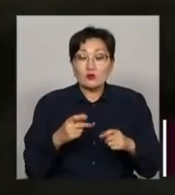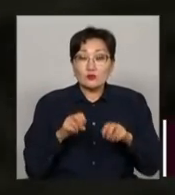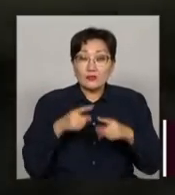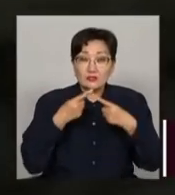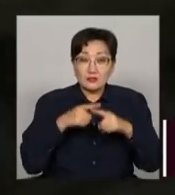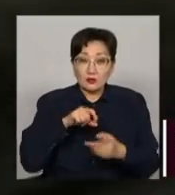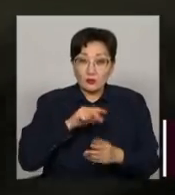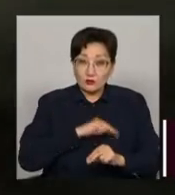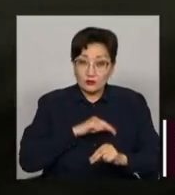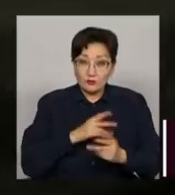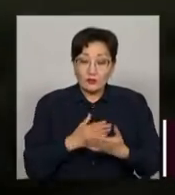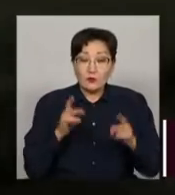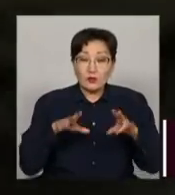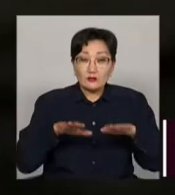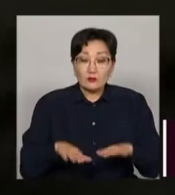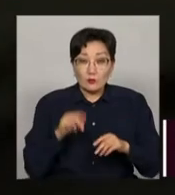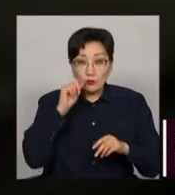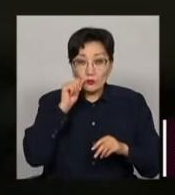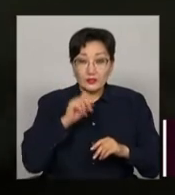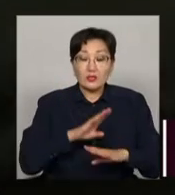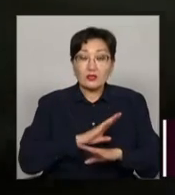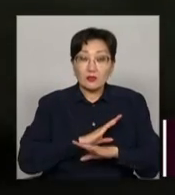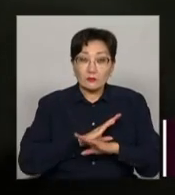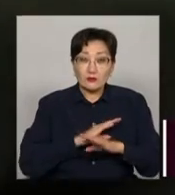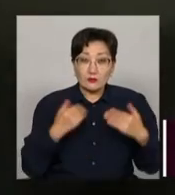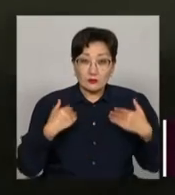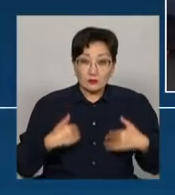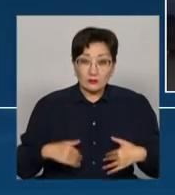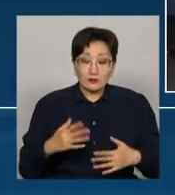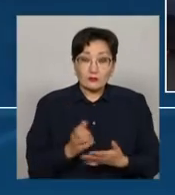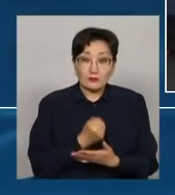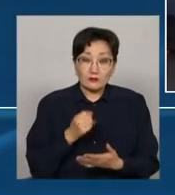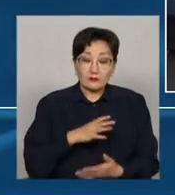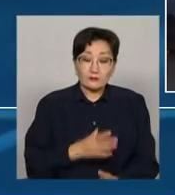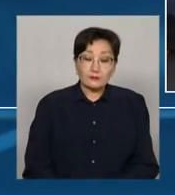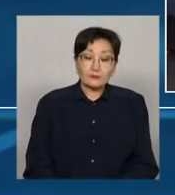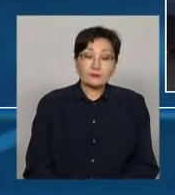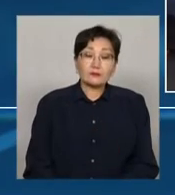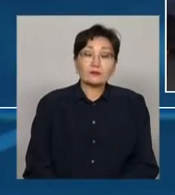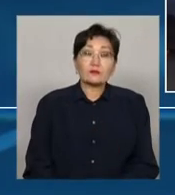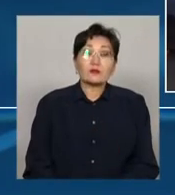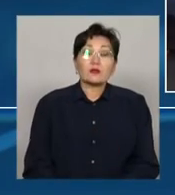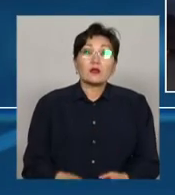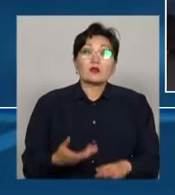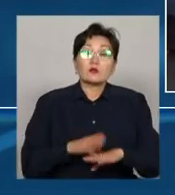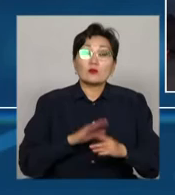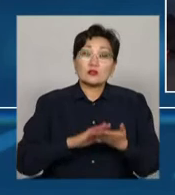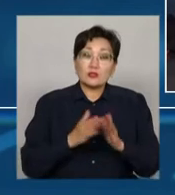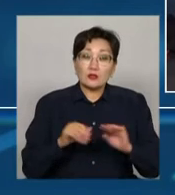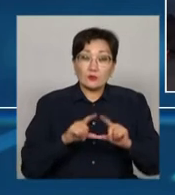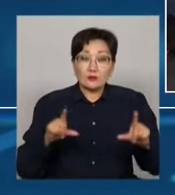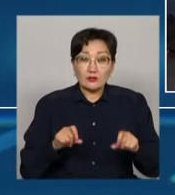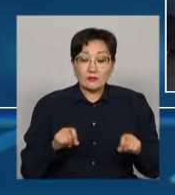жұмылдырылған. Мамандар апат орнынан ер адамның денесін тапқан. Төтенше жағдайлар департаменті мамандарының